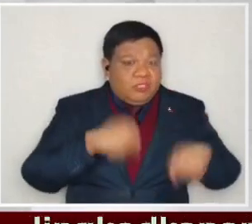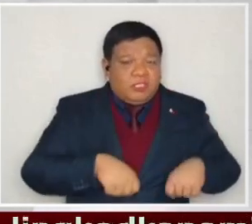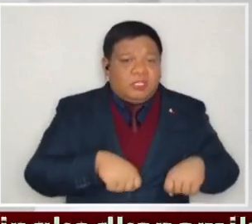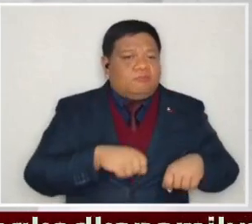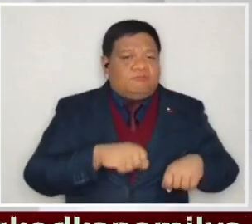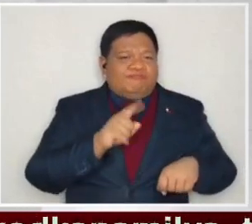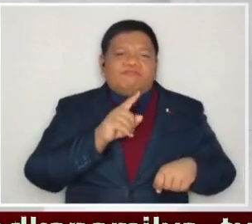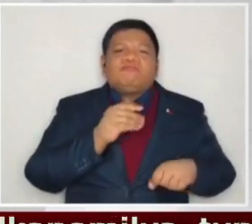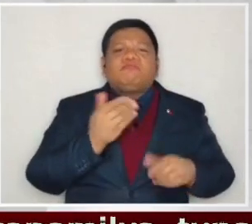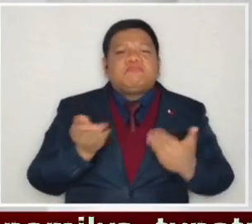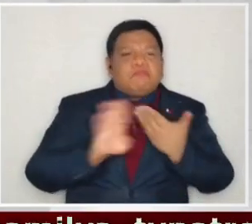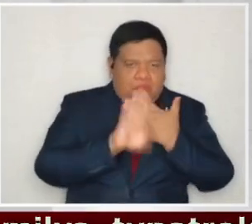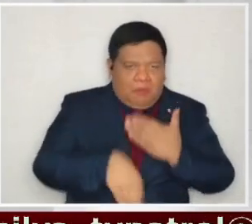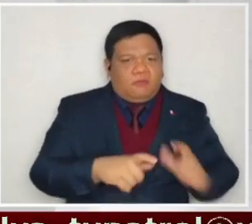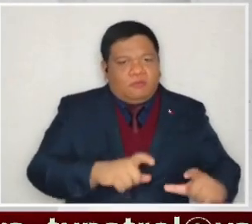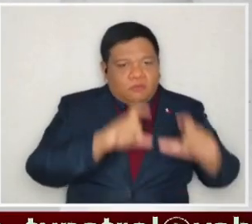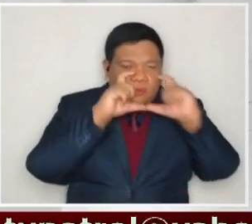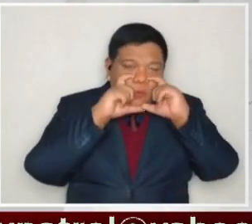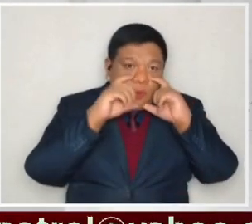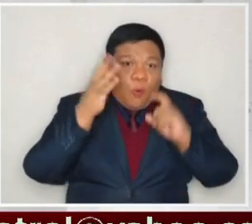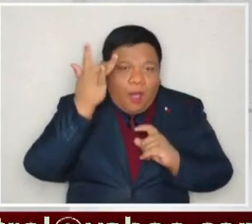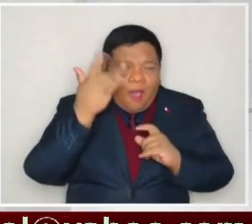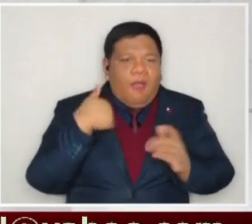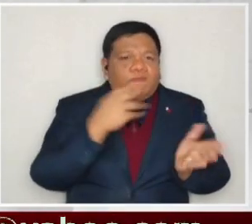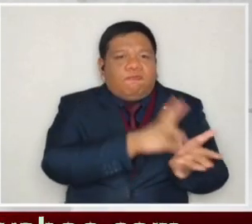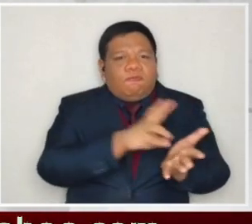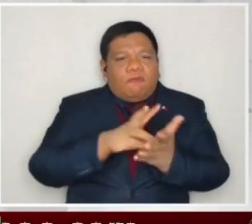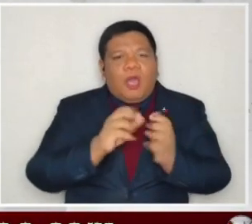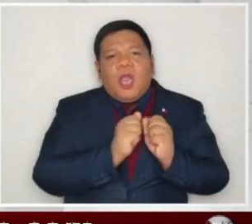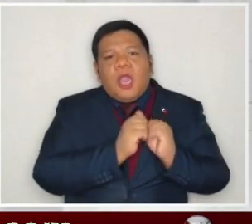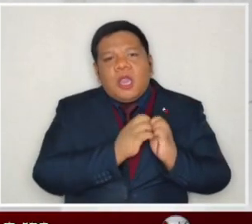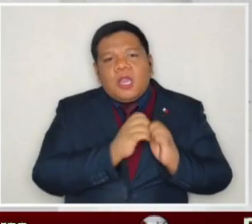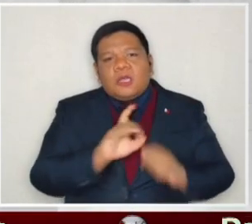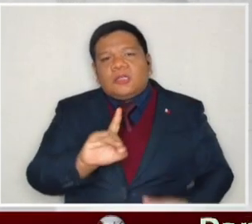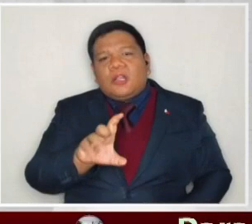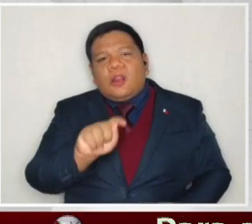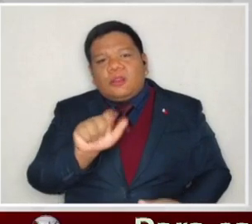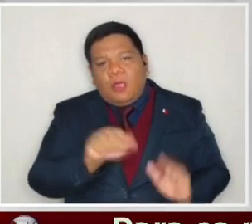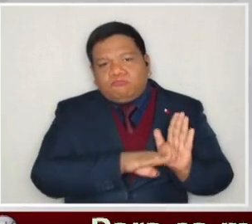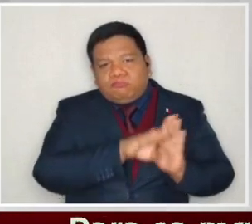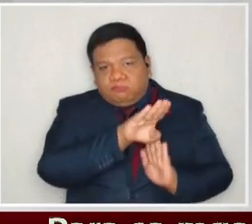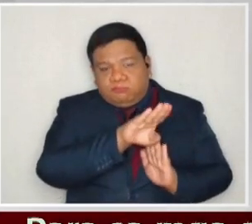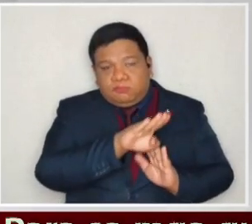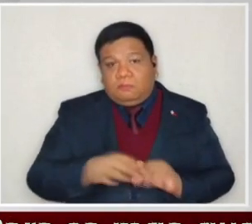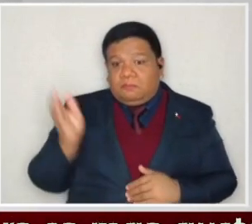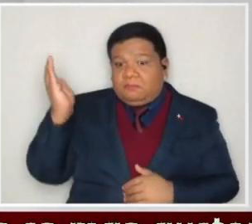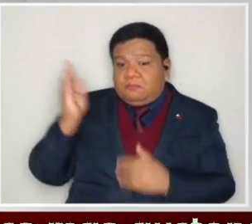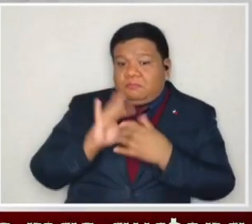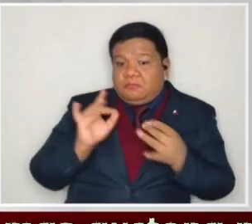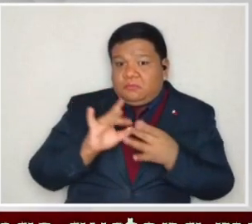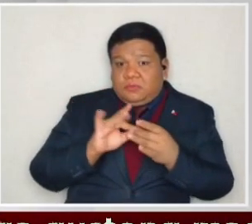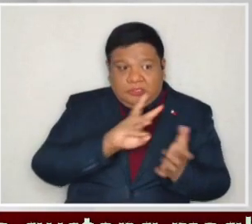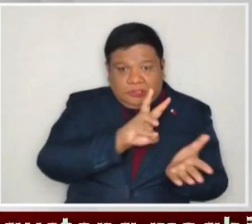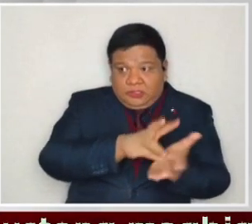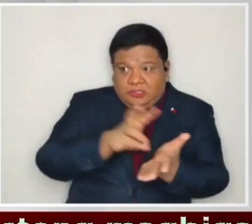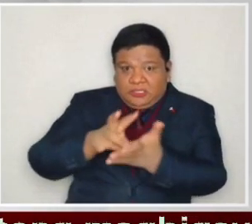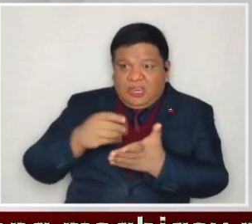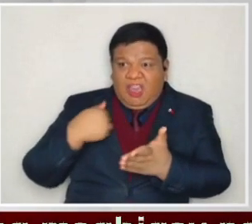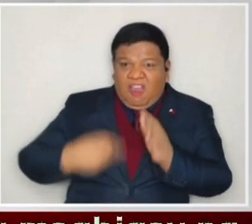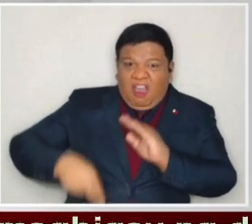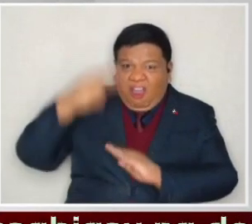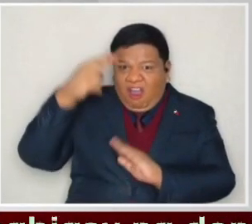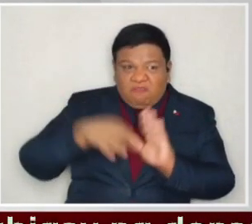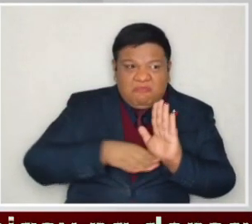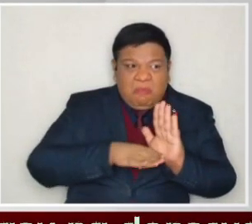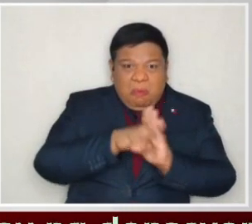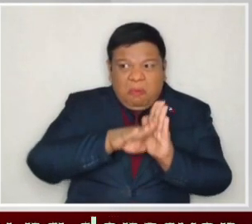pagkalat ng Delta variant. In areas with substantial and high transmission, CDC recommends fully